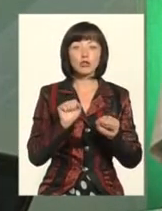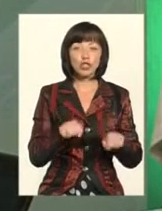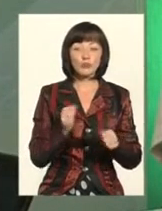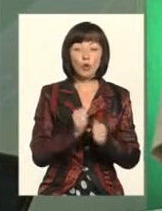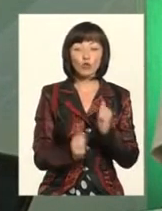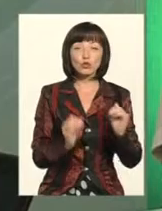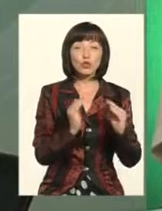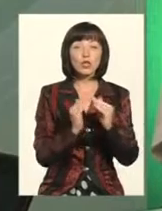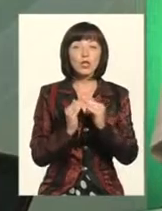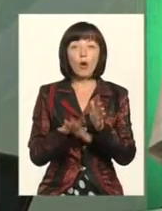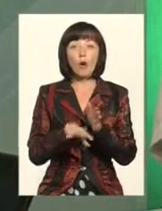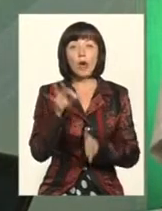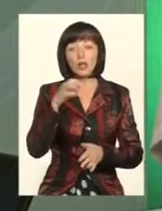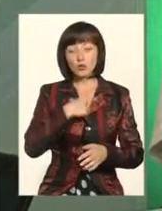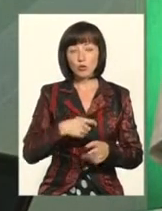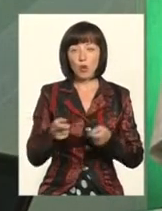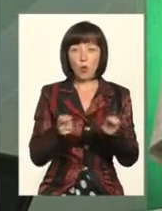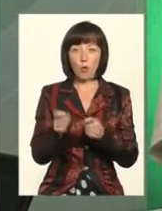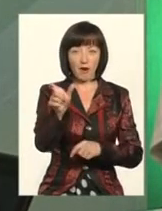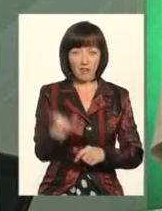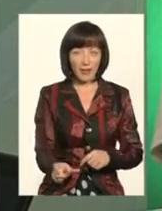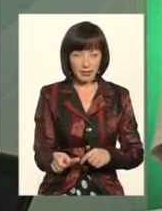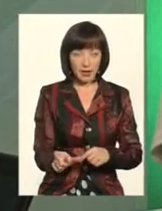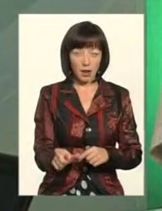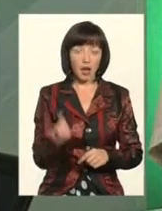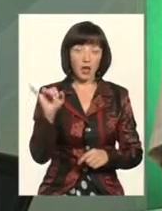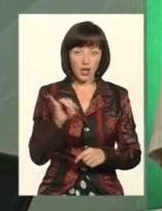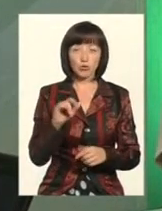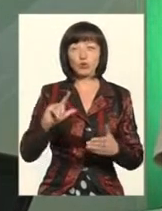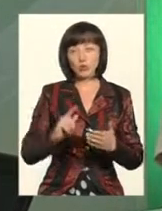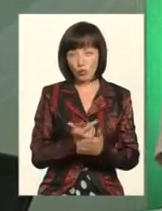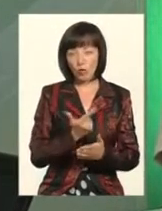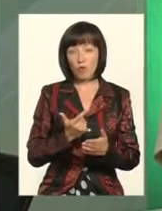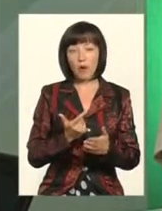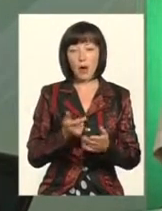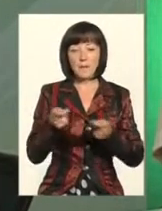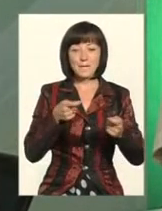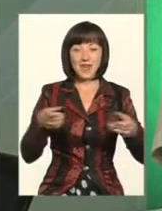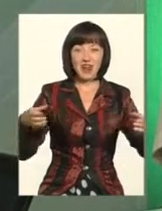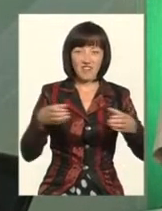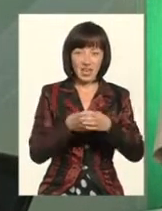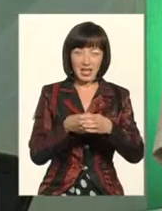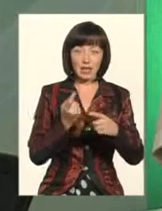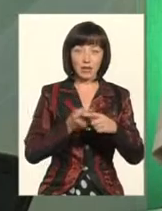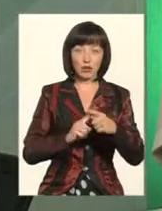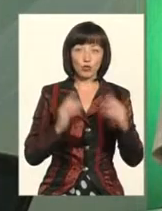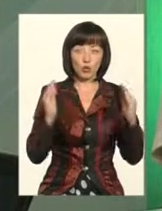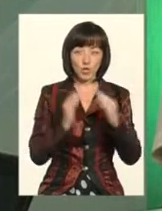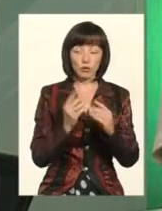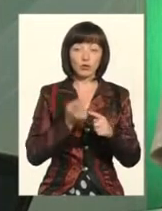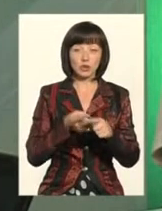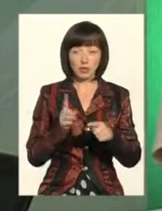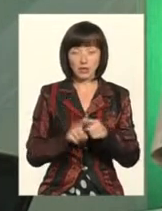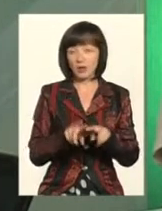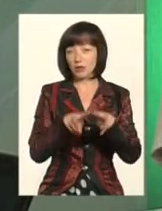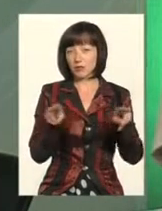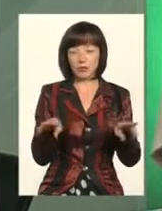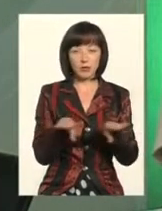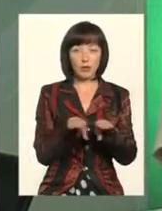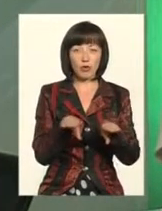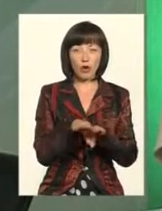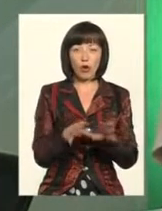будинку обрати собі управителя. І знову ж таки правління даного будинку, це в якійсь мірі на подобі того, що в